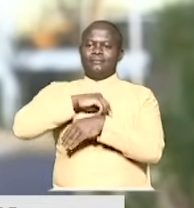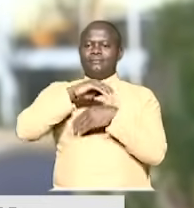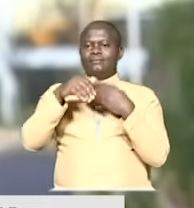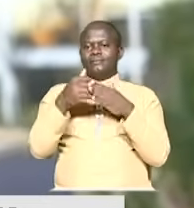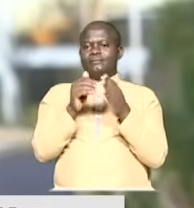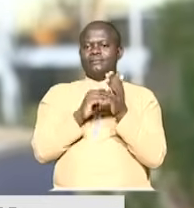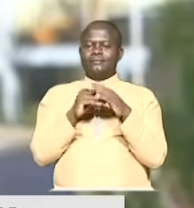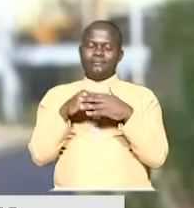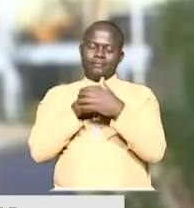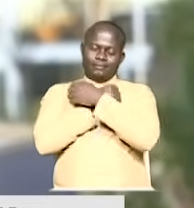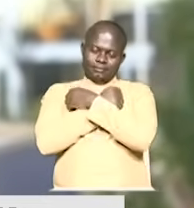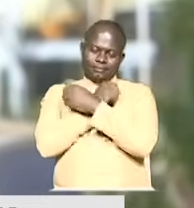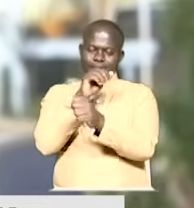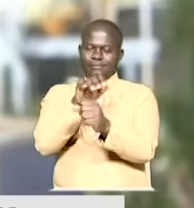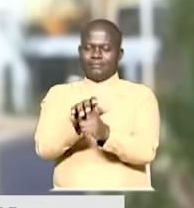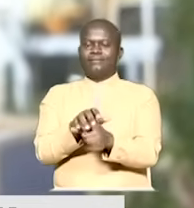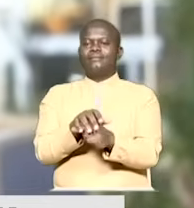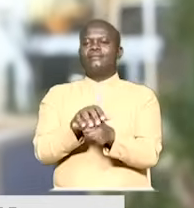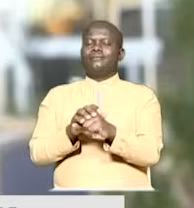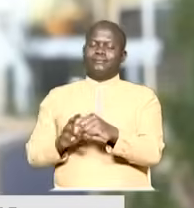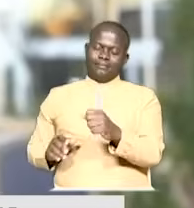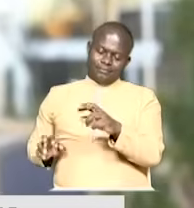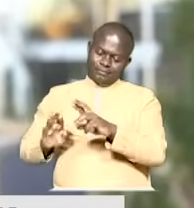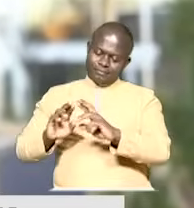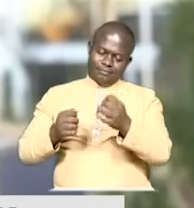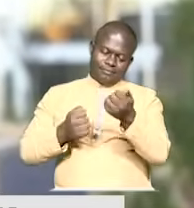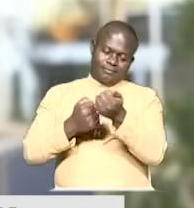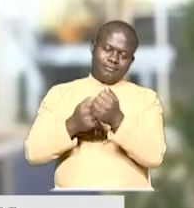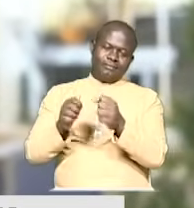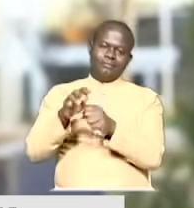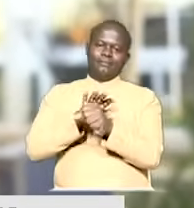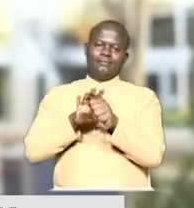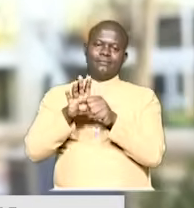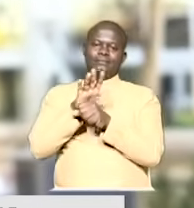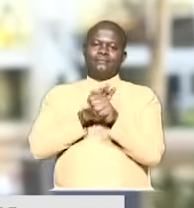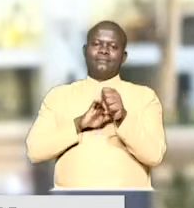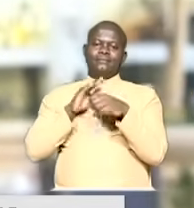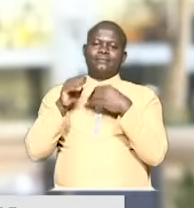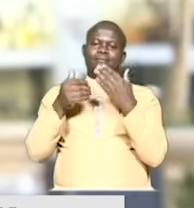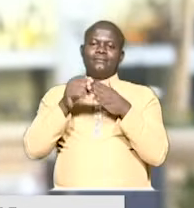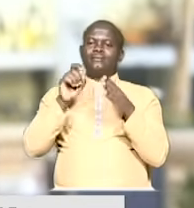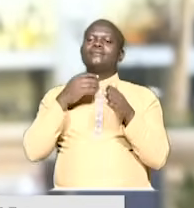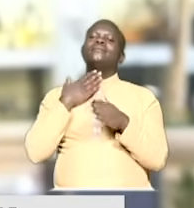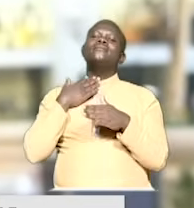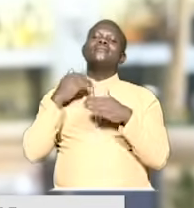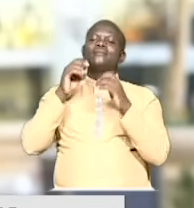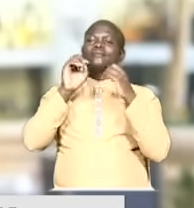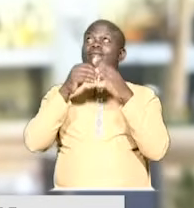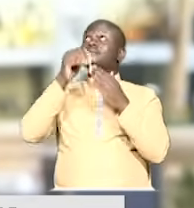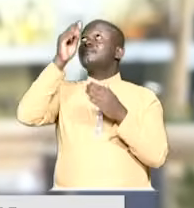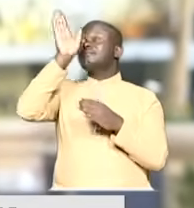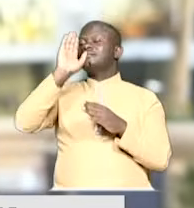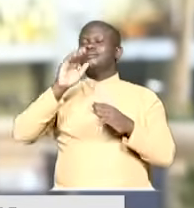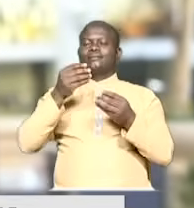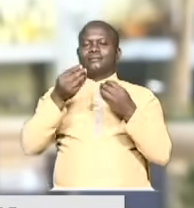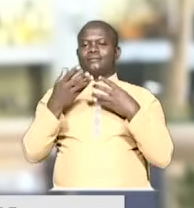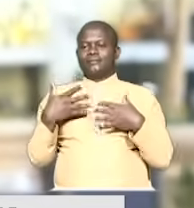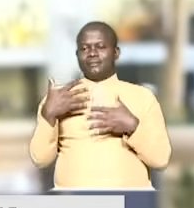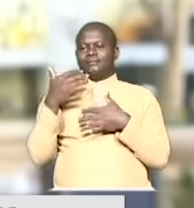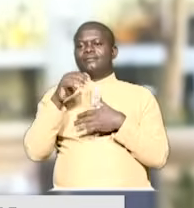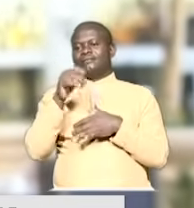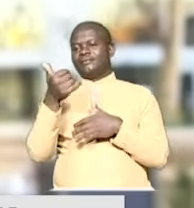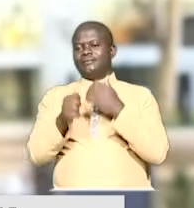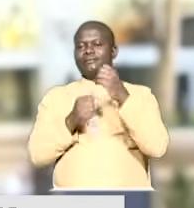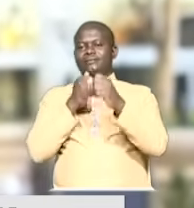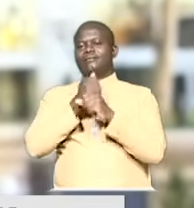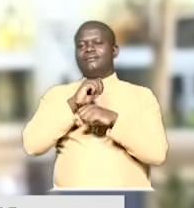ko tumukunda cyane ko tumuri inyuma ijana ku ijana ko twakakwifuje ko Imana yamuduha